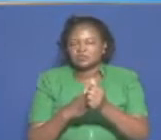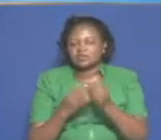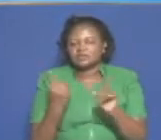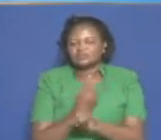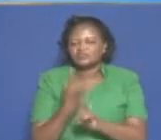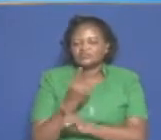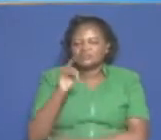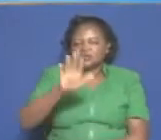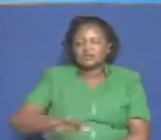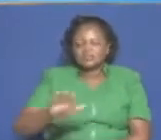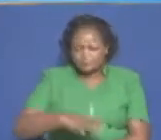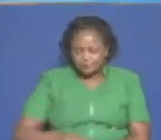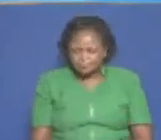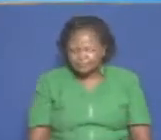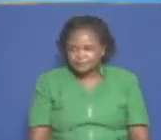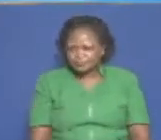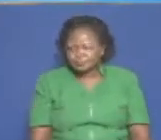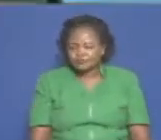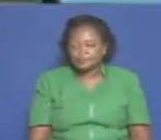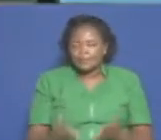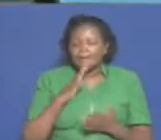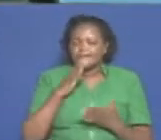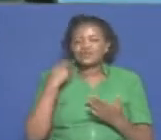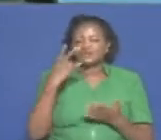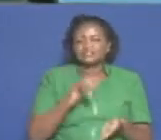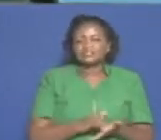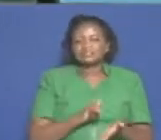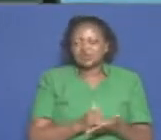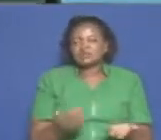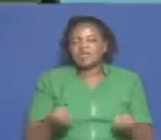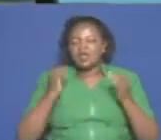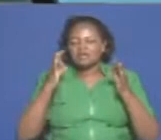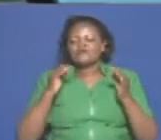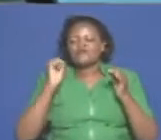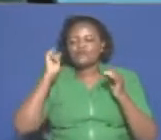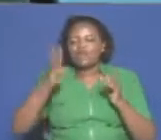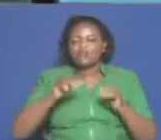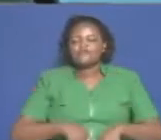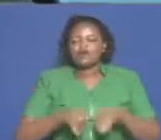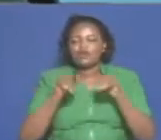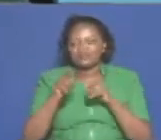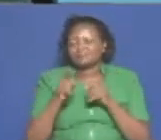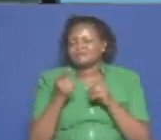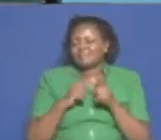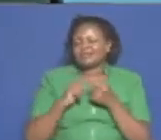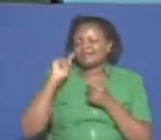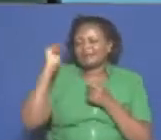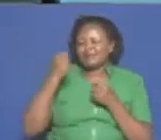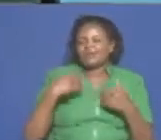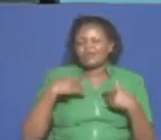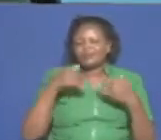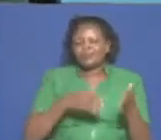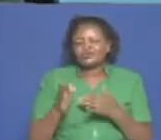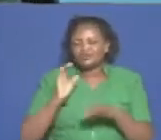mbalimbali. Rogers, pengine unaona kwamba ikiwa tutafuata mchakato huo ni kumaanisha kwamba Kenya itakuwa na ile fursa ya